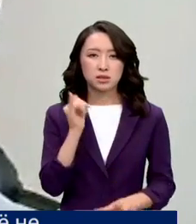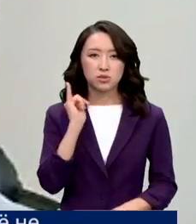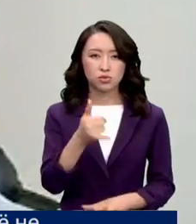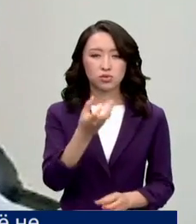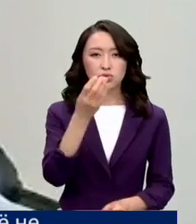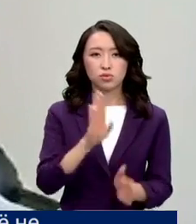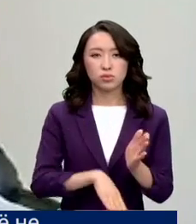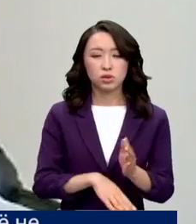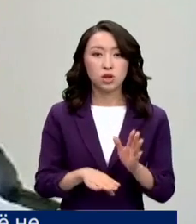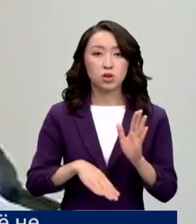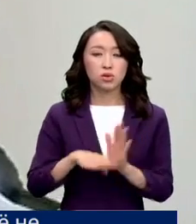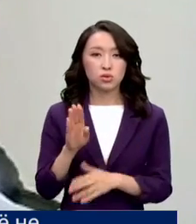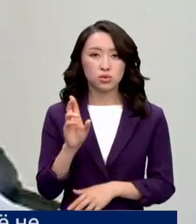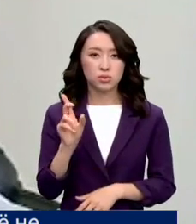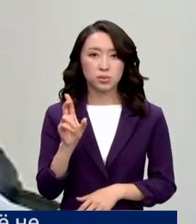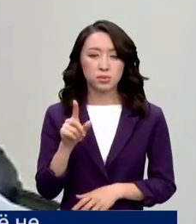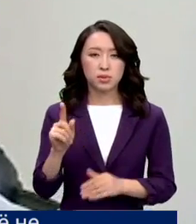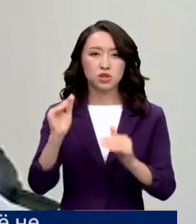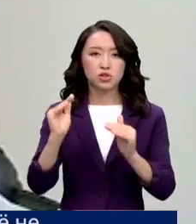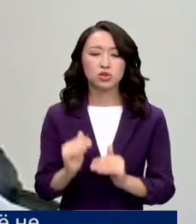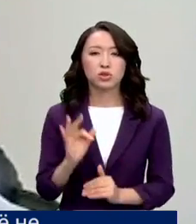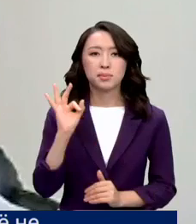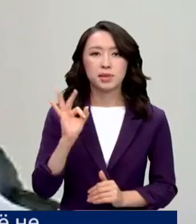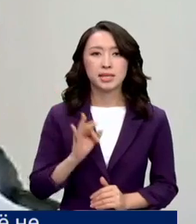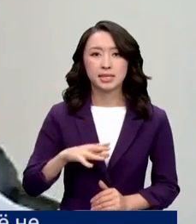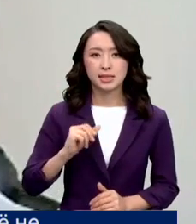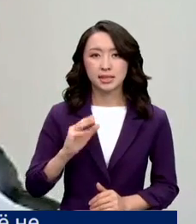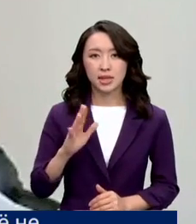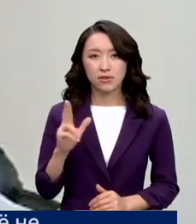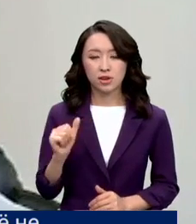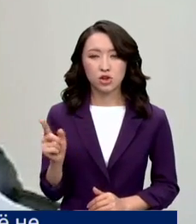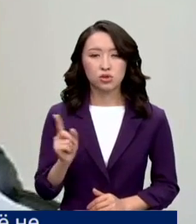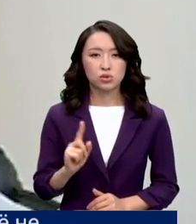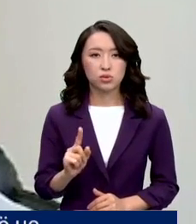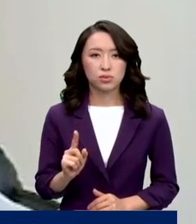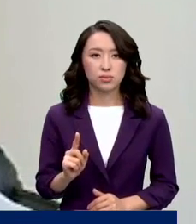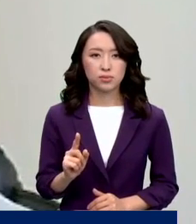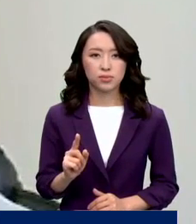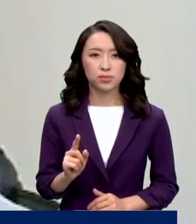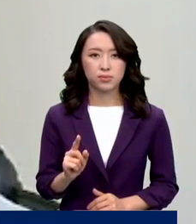Ему, наверное, лучше все-таки снижать процентную ставку, чтобы